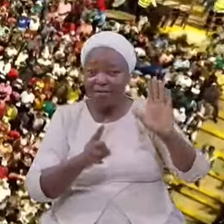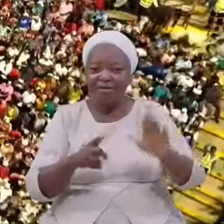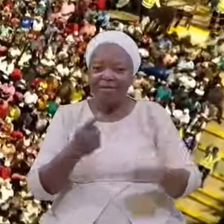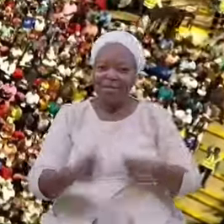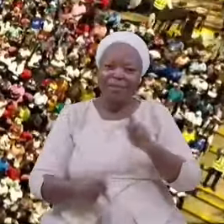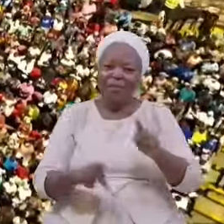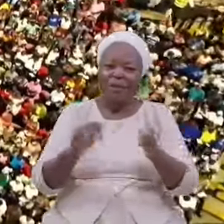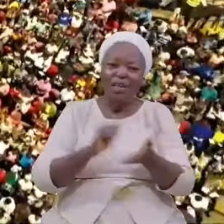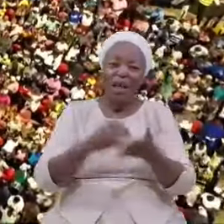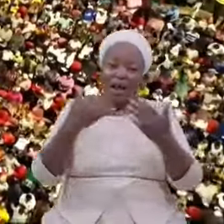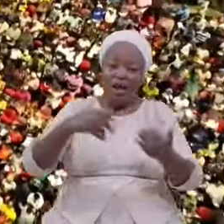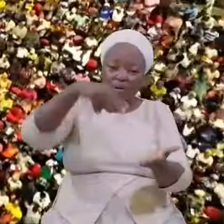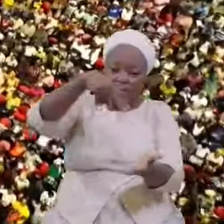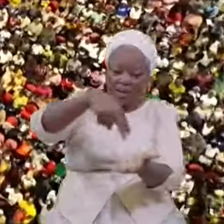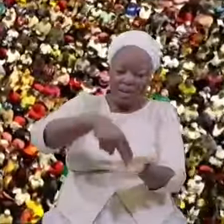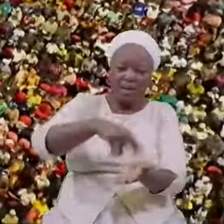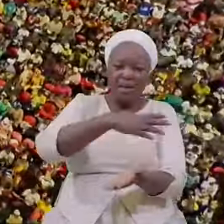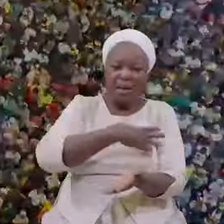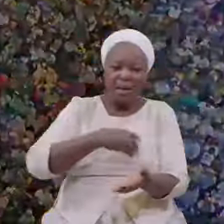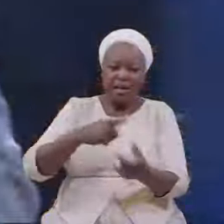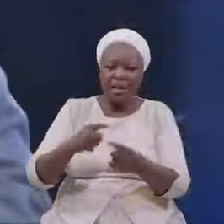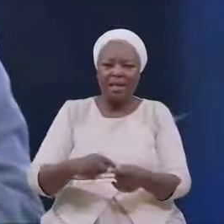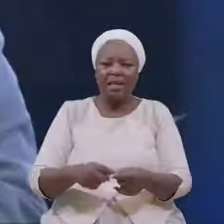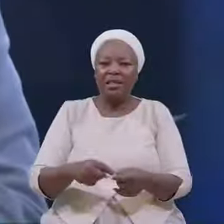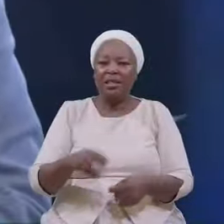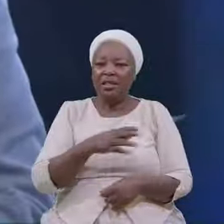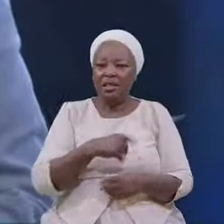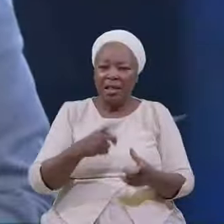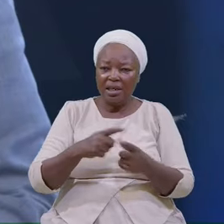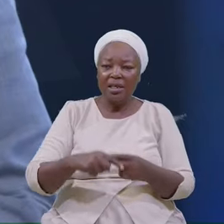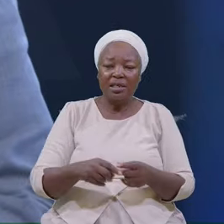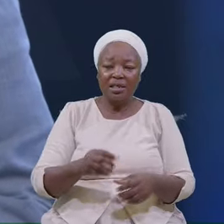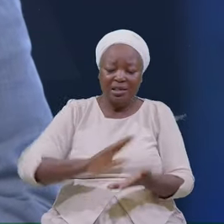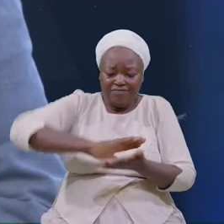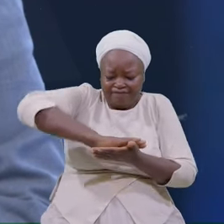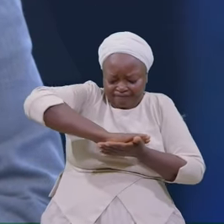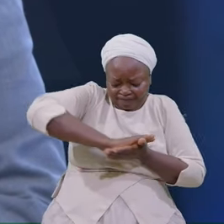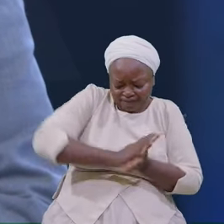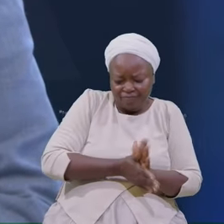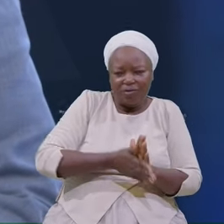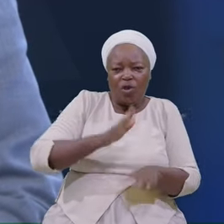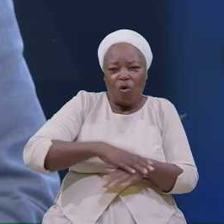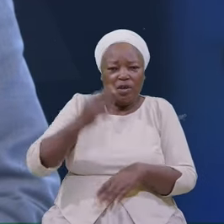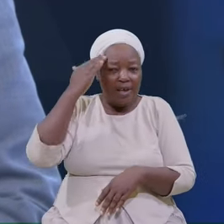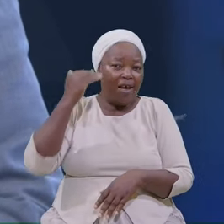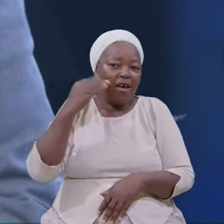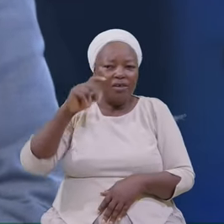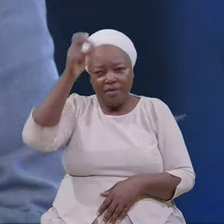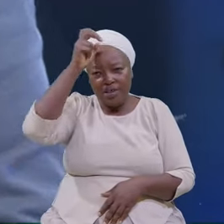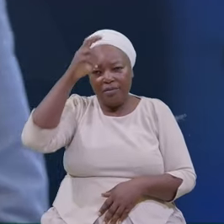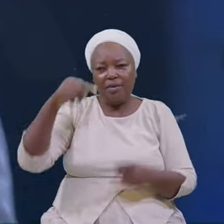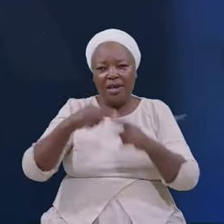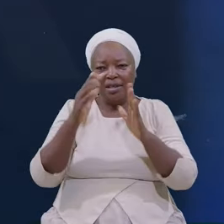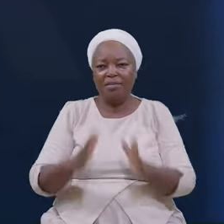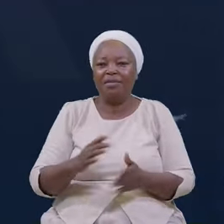now stand and they march on the enemy. Les gens qui se lèvent maintenant et piétinent